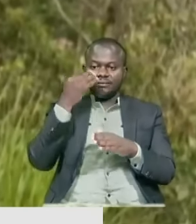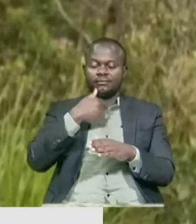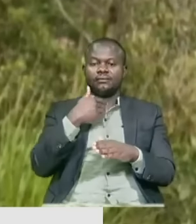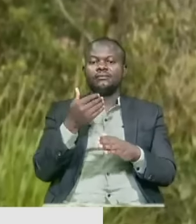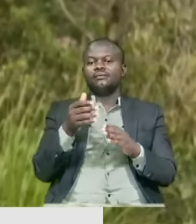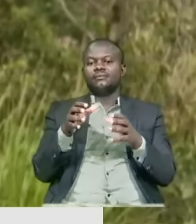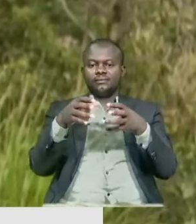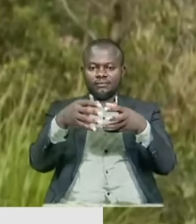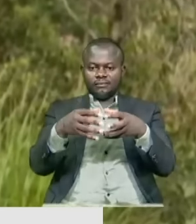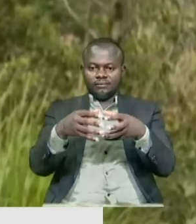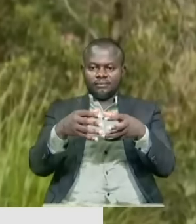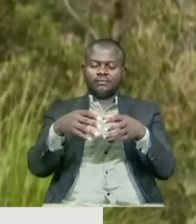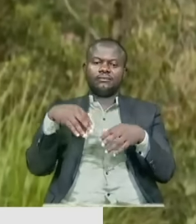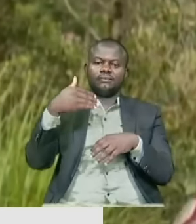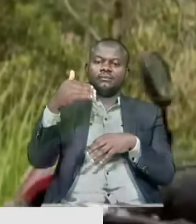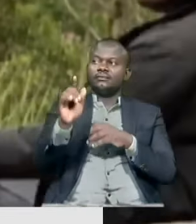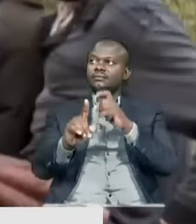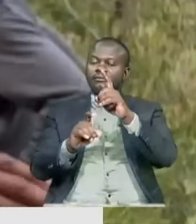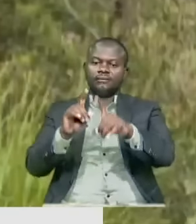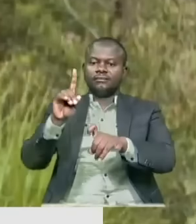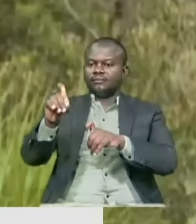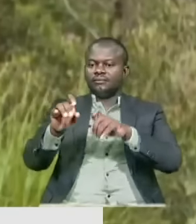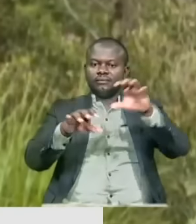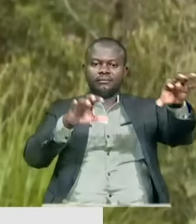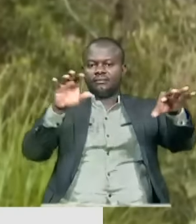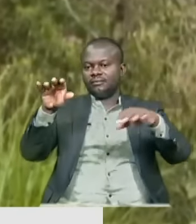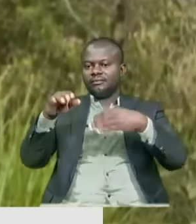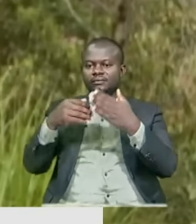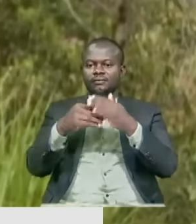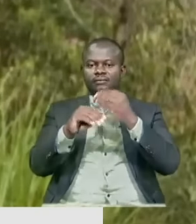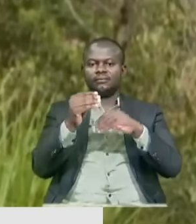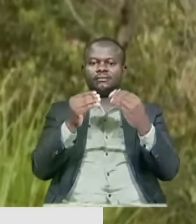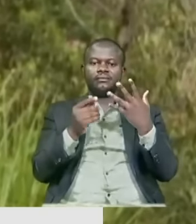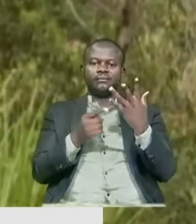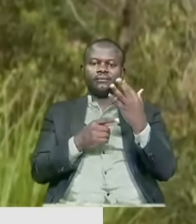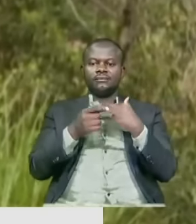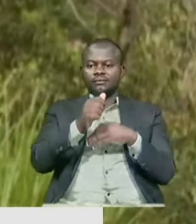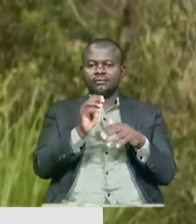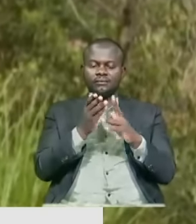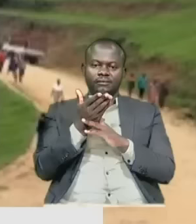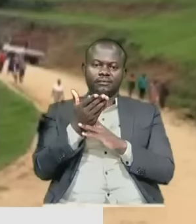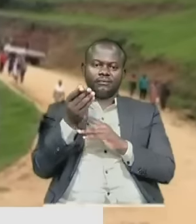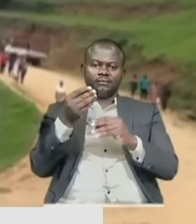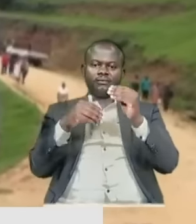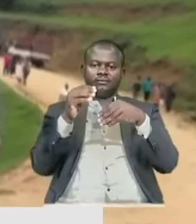nk'akamina agenda abariza ahabarije akabariza no mu iri soko, ubwo bari baduciye mu isoko